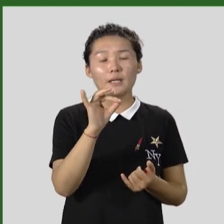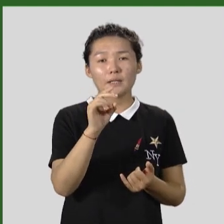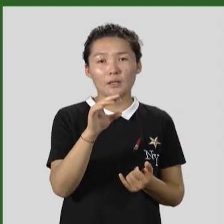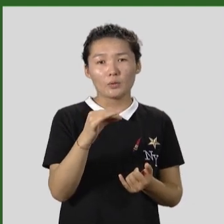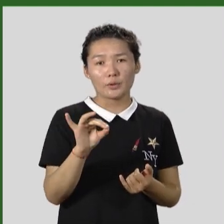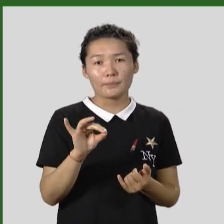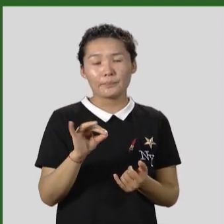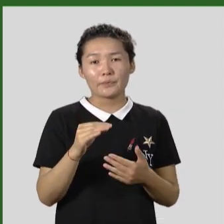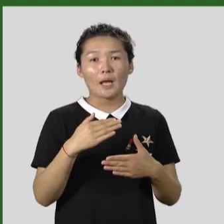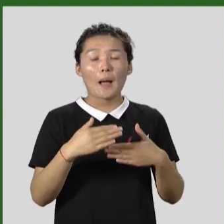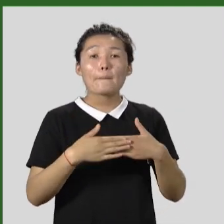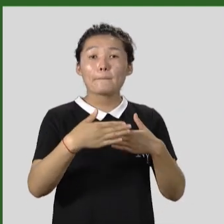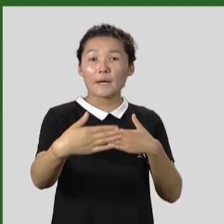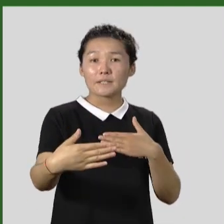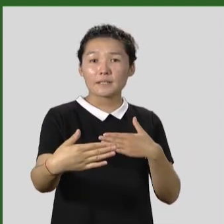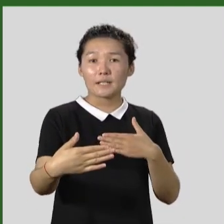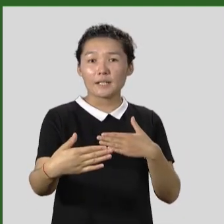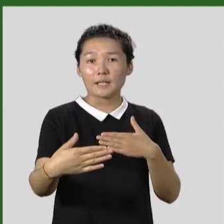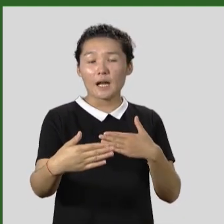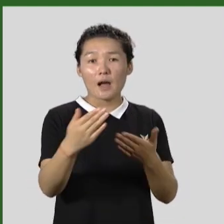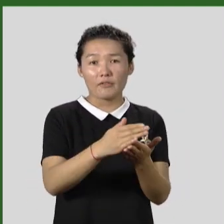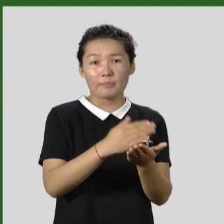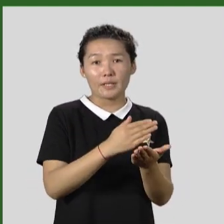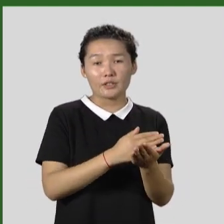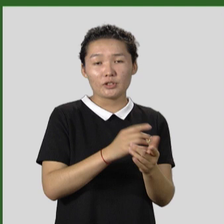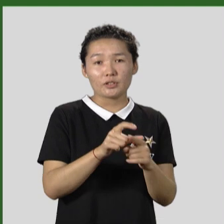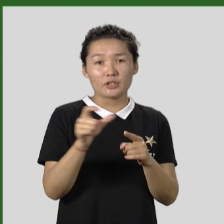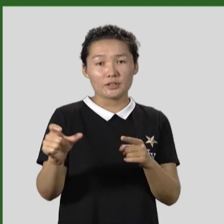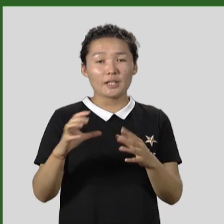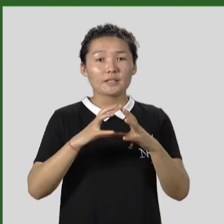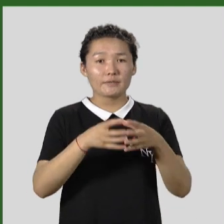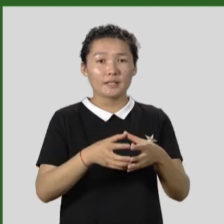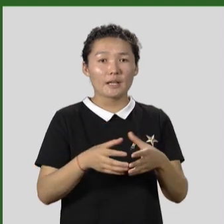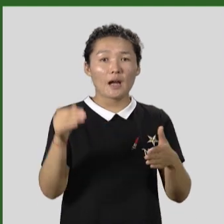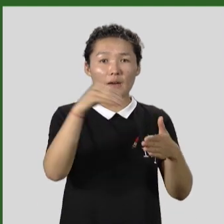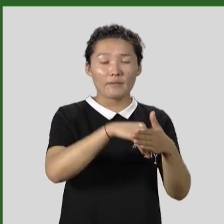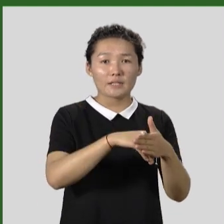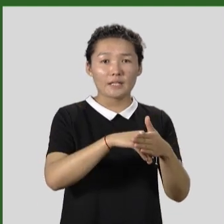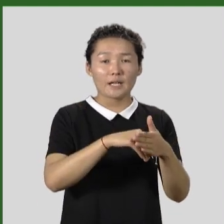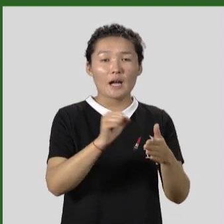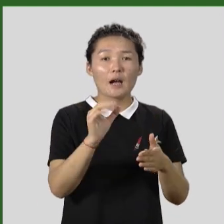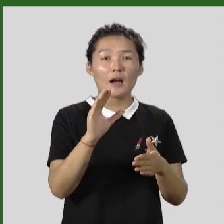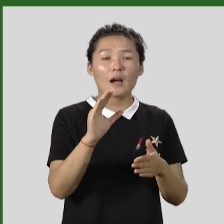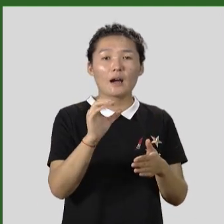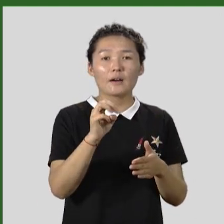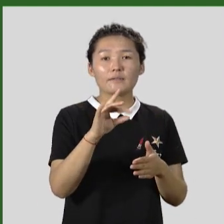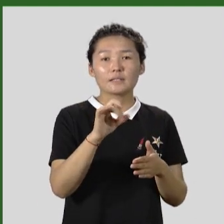Позднее в перечень частей света вошли открытые европейцами Австралия и